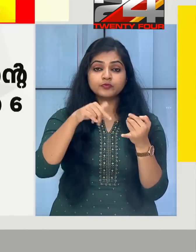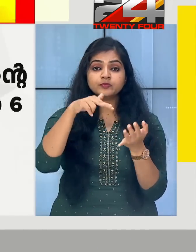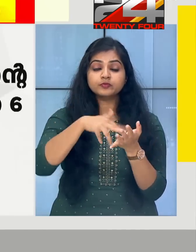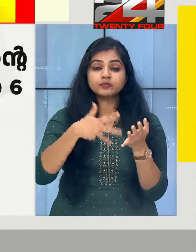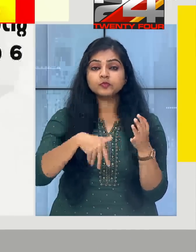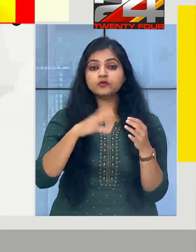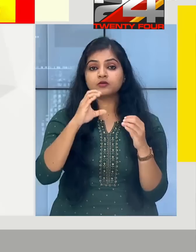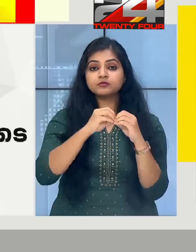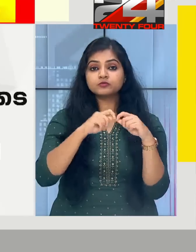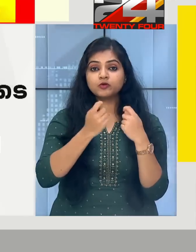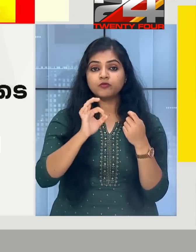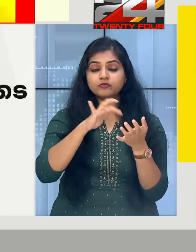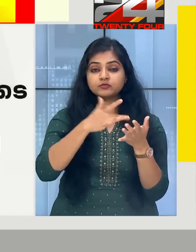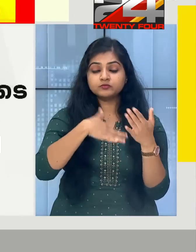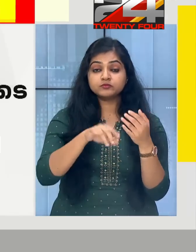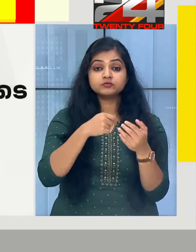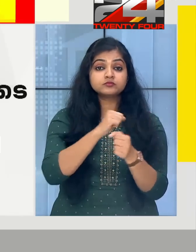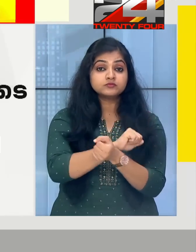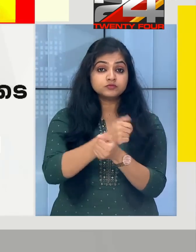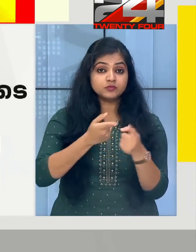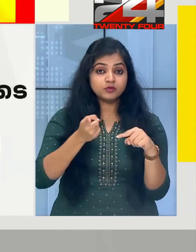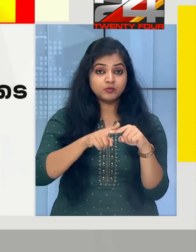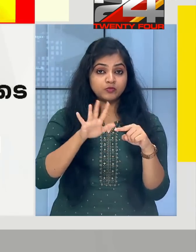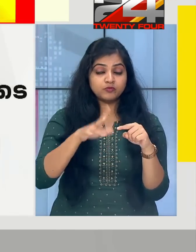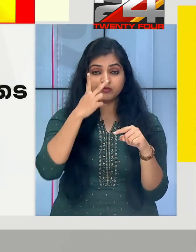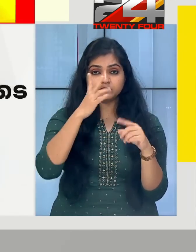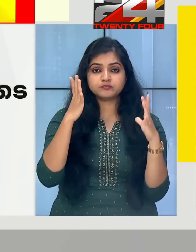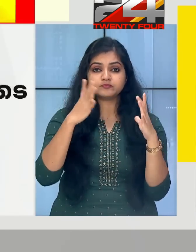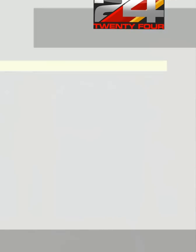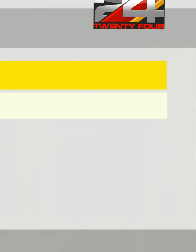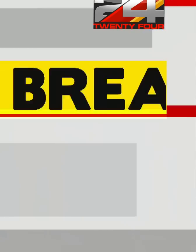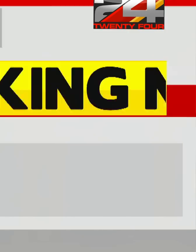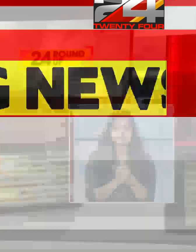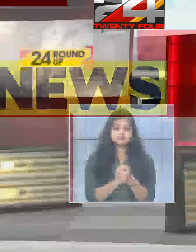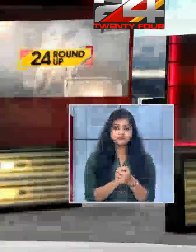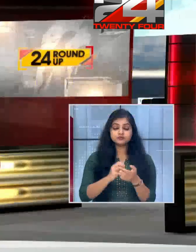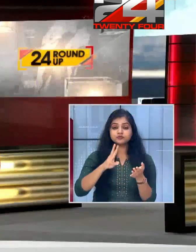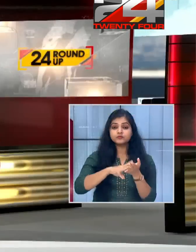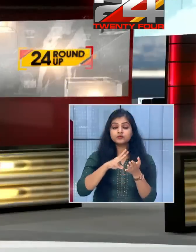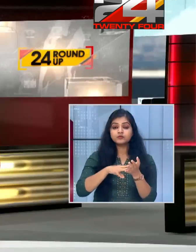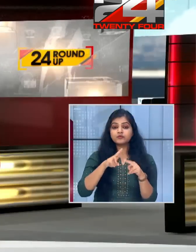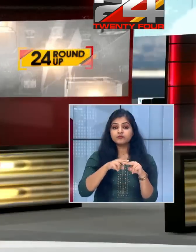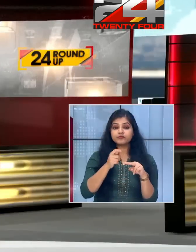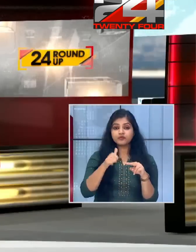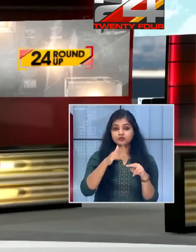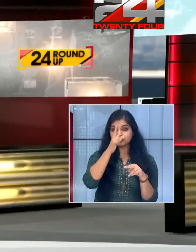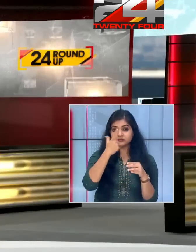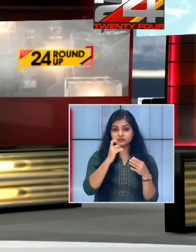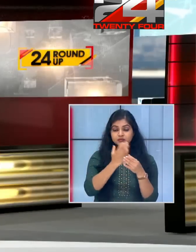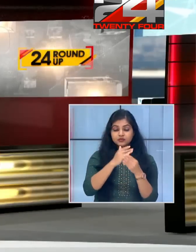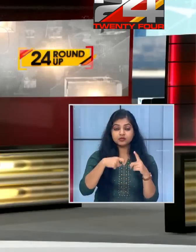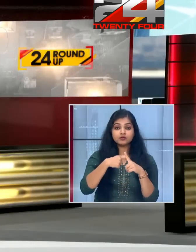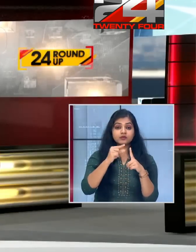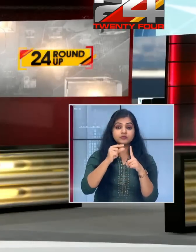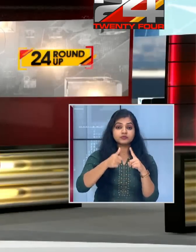ഓഫീസിൽ തന്നെയാണ്. അറസ്റ്റ് രേഖപ്പെടുത്തുമെന്ന കാര്യത്തെക്കുറിച്ചൊരു വ്യക്തത ഇതുവരെ വന്നിട്ടുമില്ല. പ്രവിത, ശ്രീ മോൺസൺ മാംഗലമായുള്ള സാമ്പത്തിക ഇടപാടുമായി ബന്ധപ്പെട്ട് KPCC